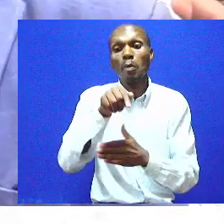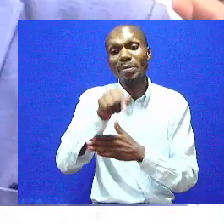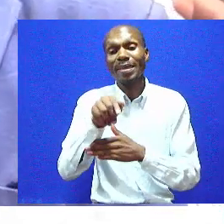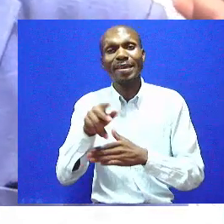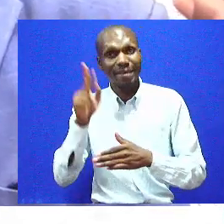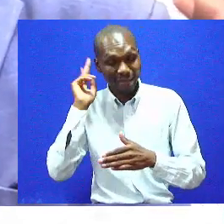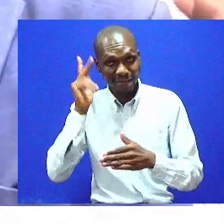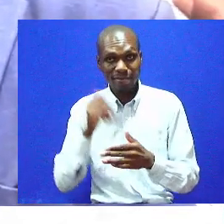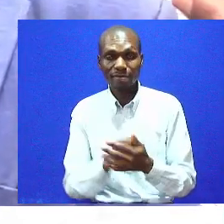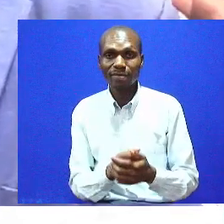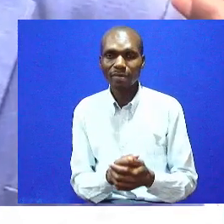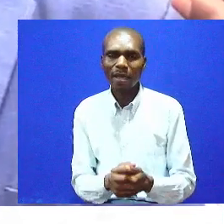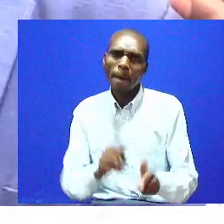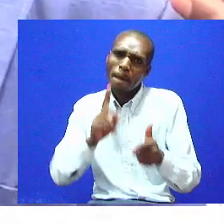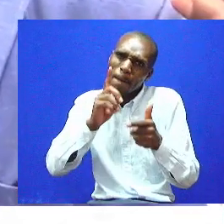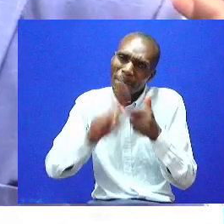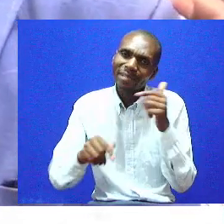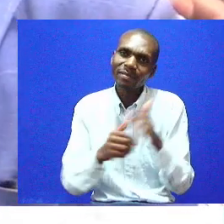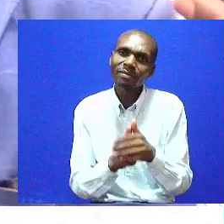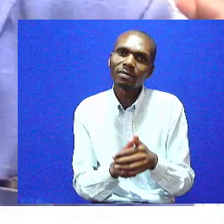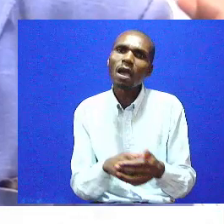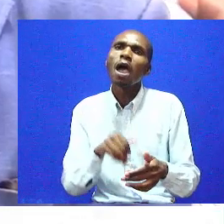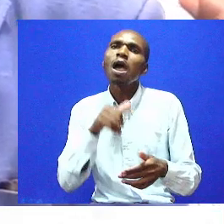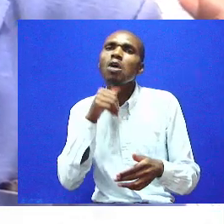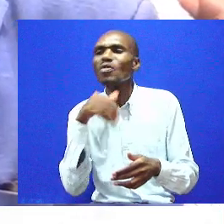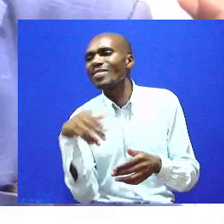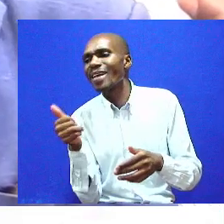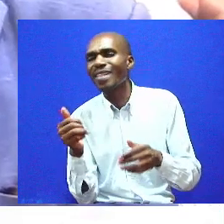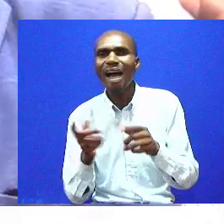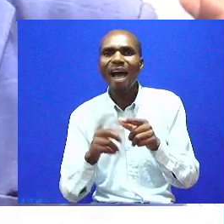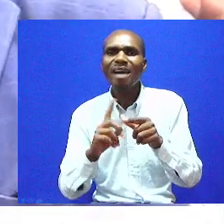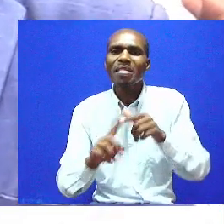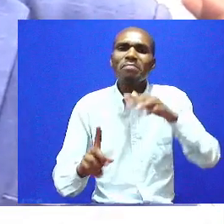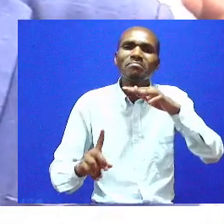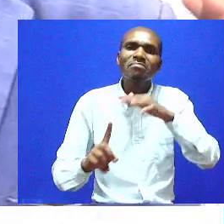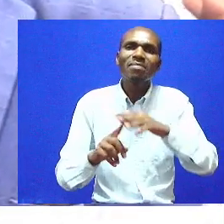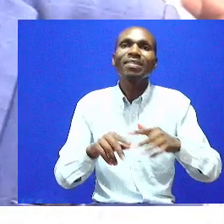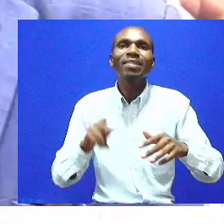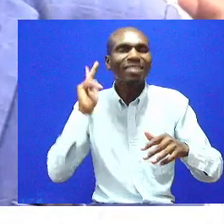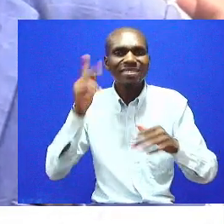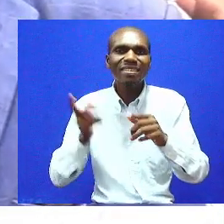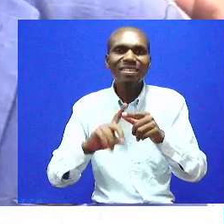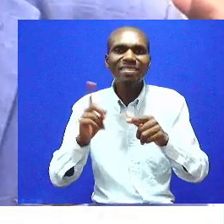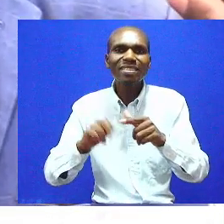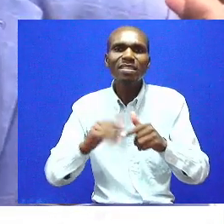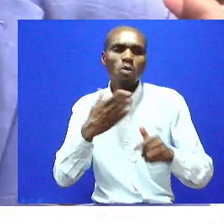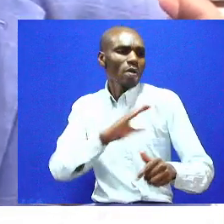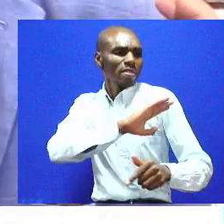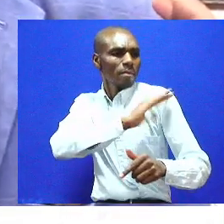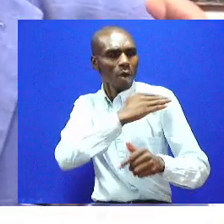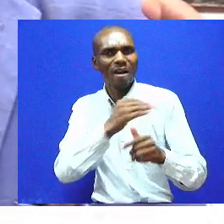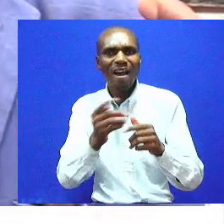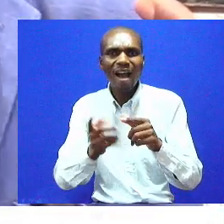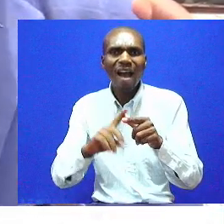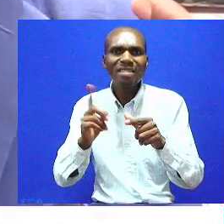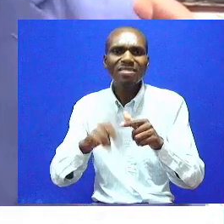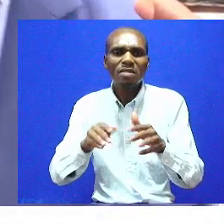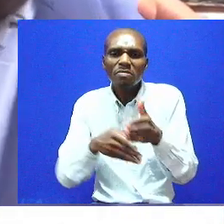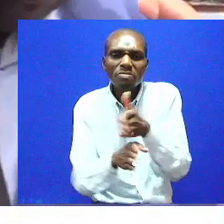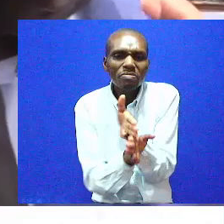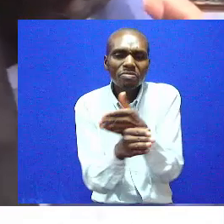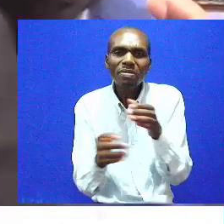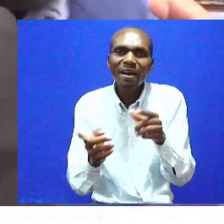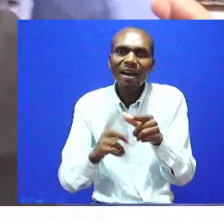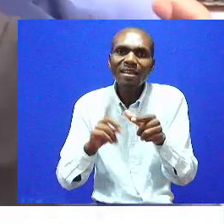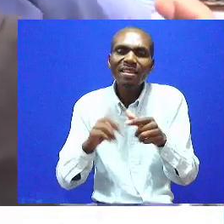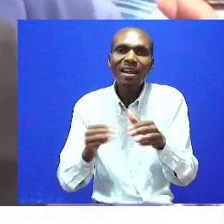County lakini sio wengine watokea towni wanataka madaraka ya kupenya alafu